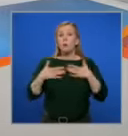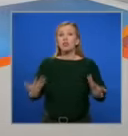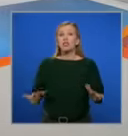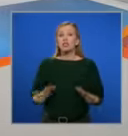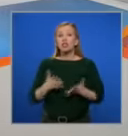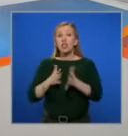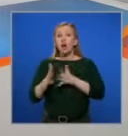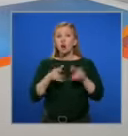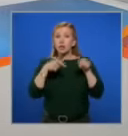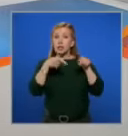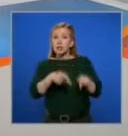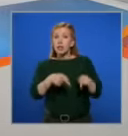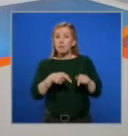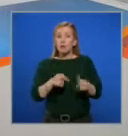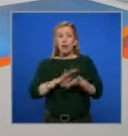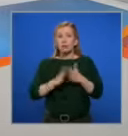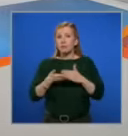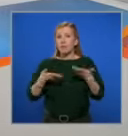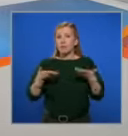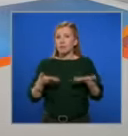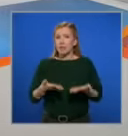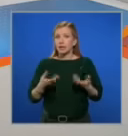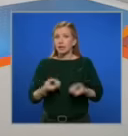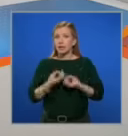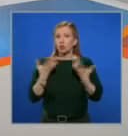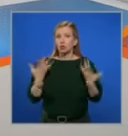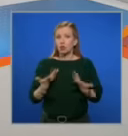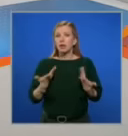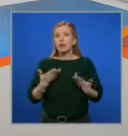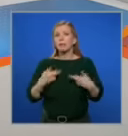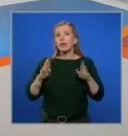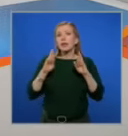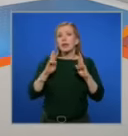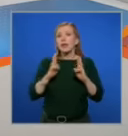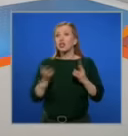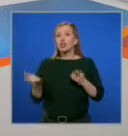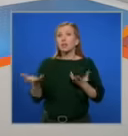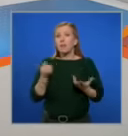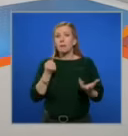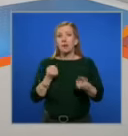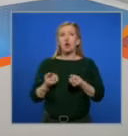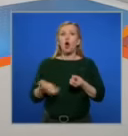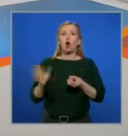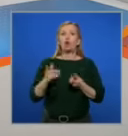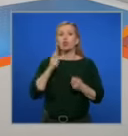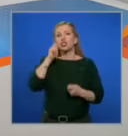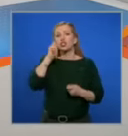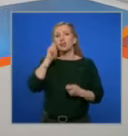в Газиентеп? Как се справят с тази ситуация? И най-вече има ли надежда да бъдат намерени още оцелели?